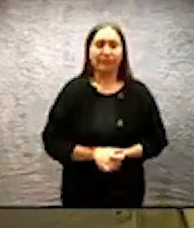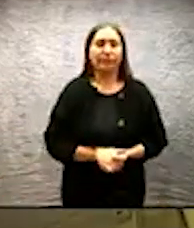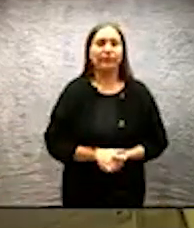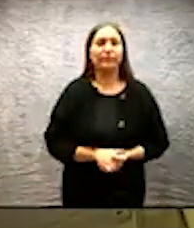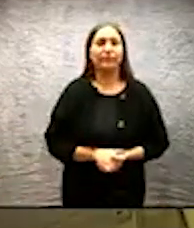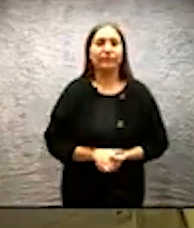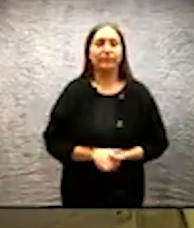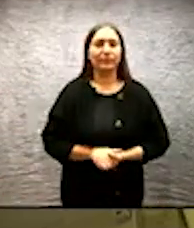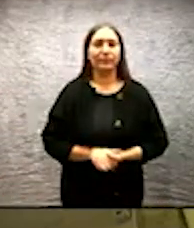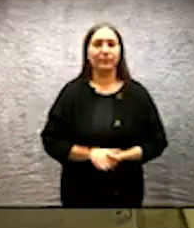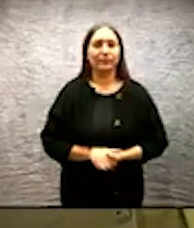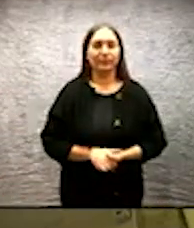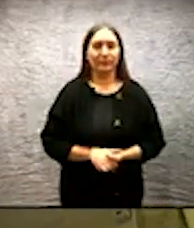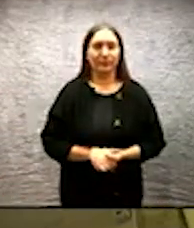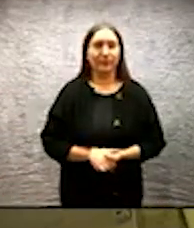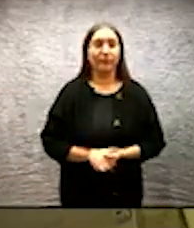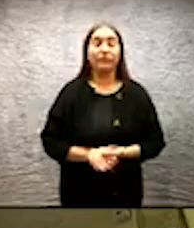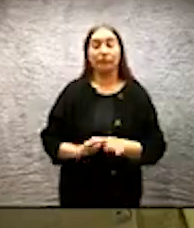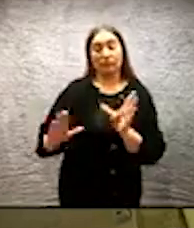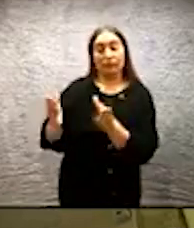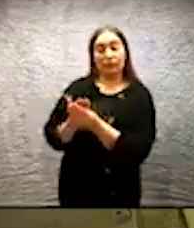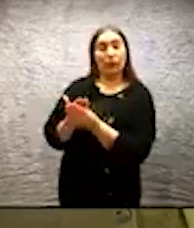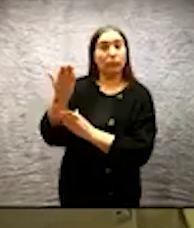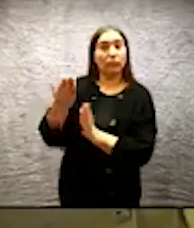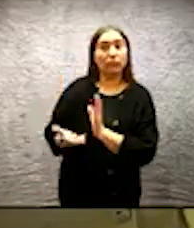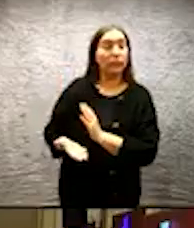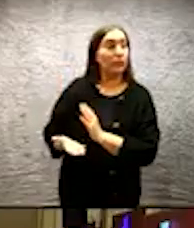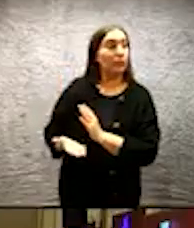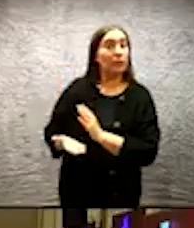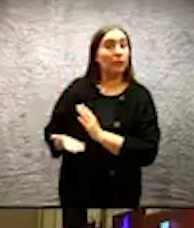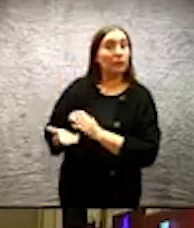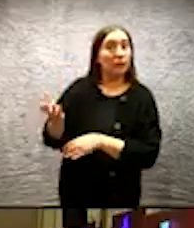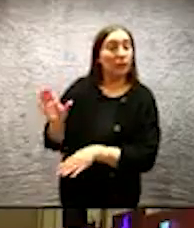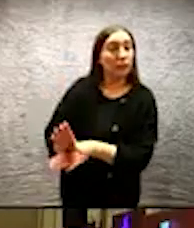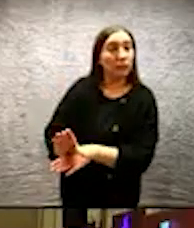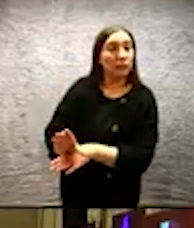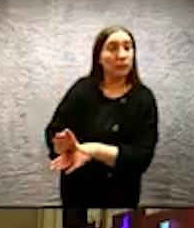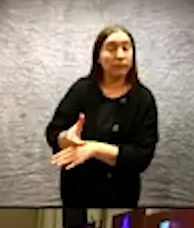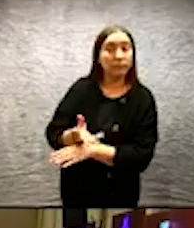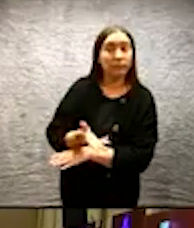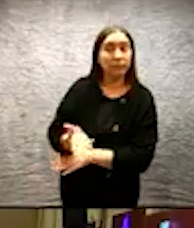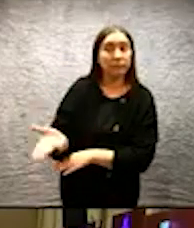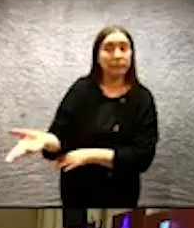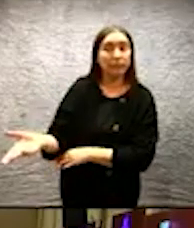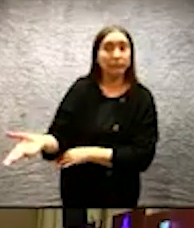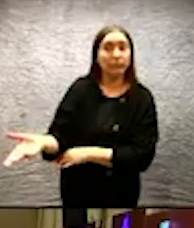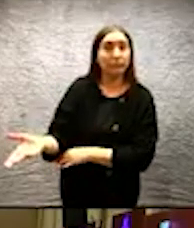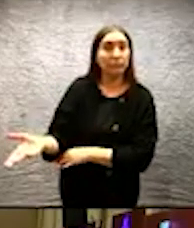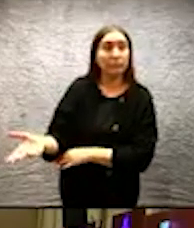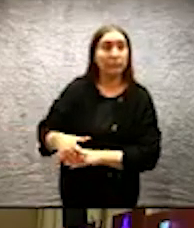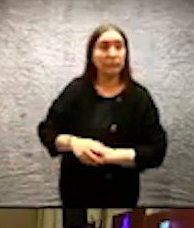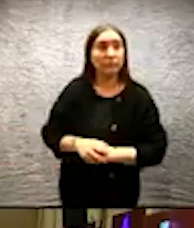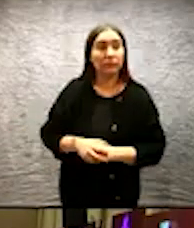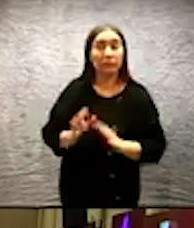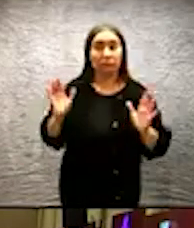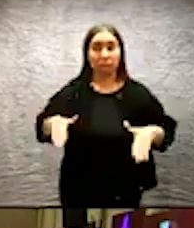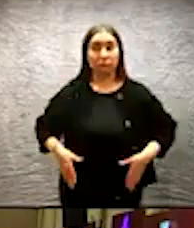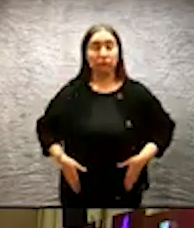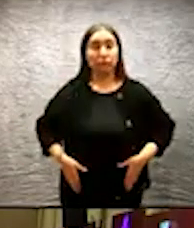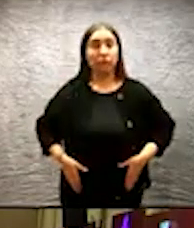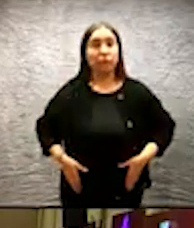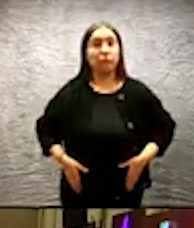Bien. Concernant la validation de cette consultation, y a-t-il des oppositions? Y a-t-il des